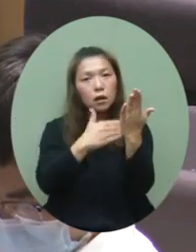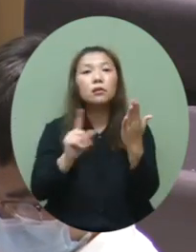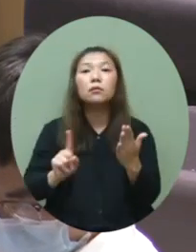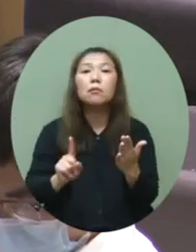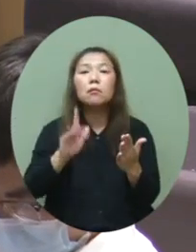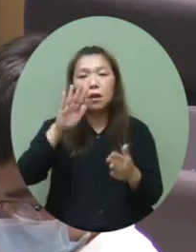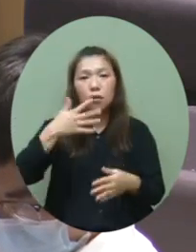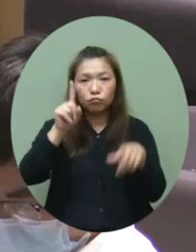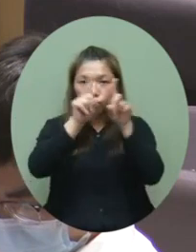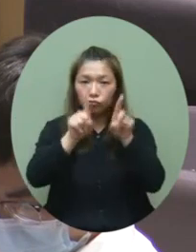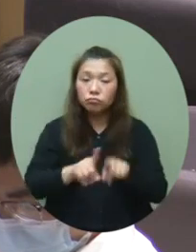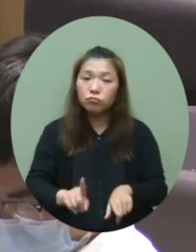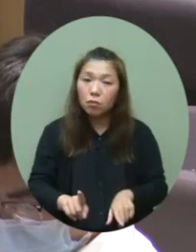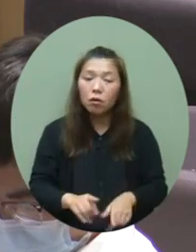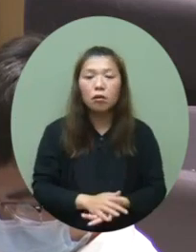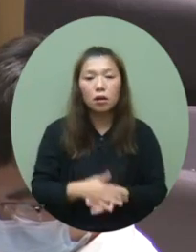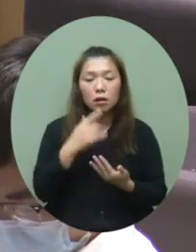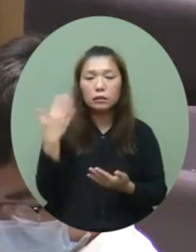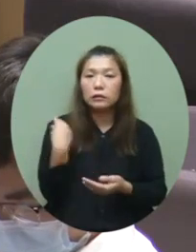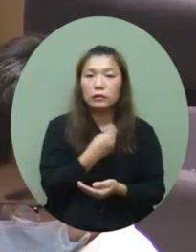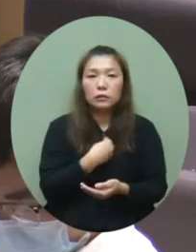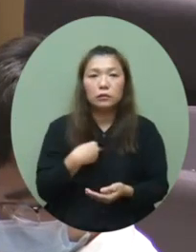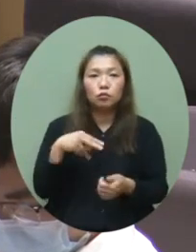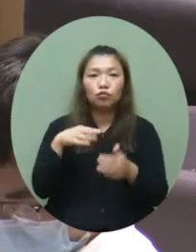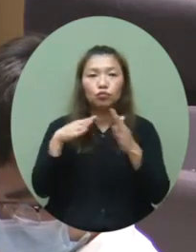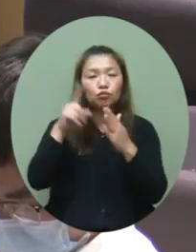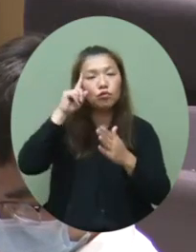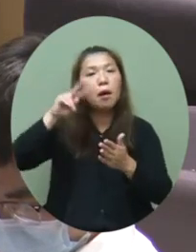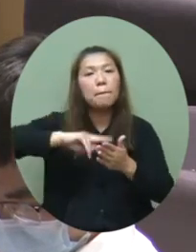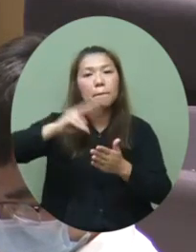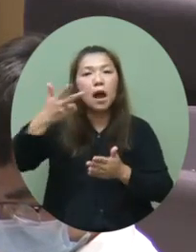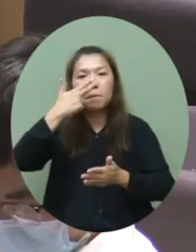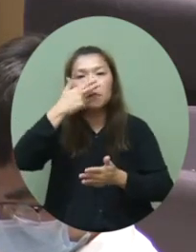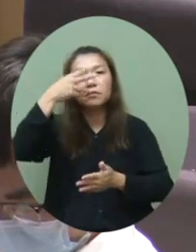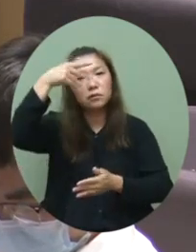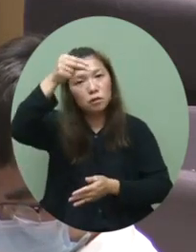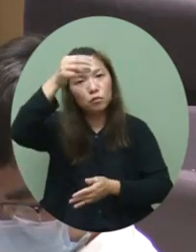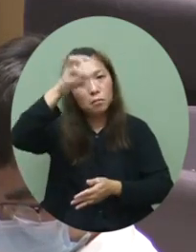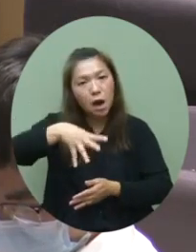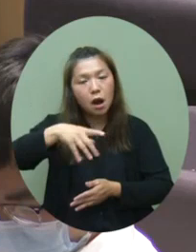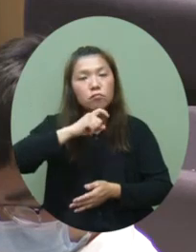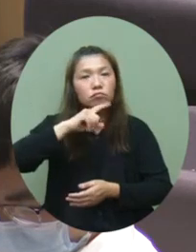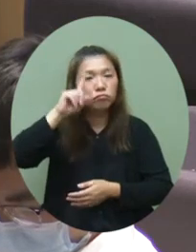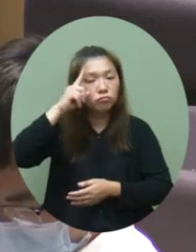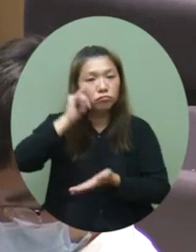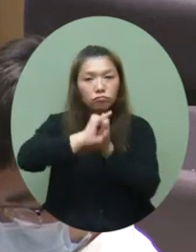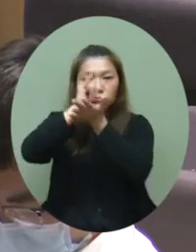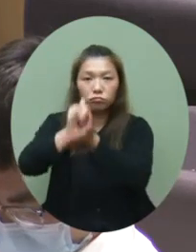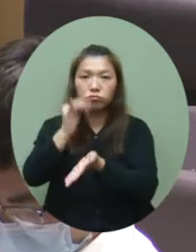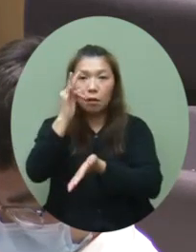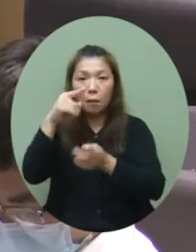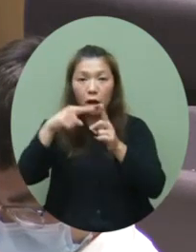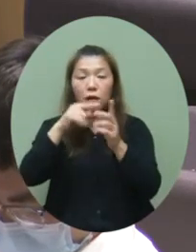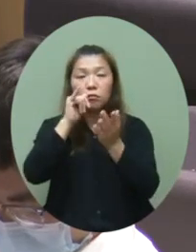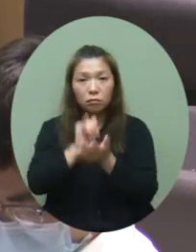後想問埋醫管局嗰度就係、是、之前講過有一個應變方案，就係、是、預計可能七月尾嘅時候，每一日入院最多可能有300人